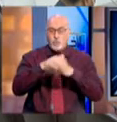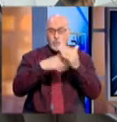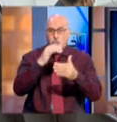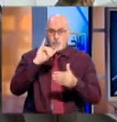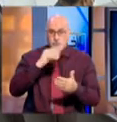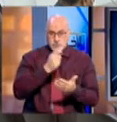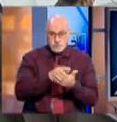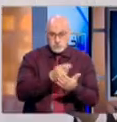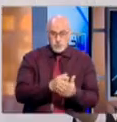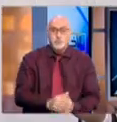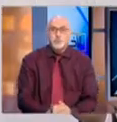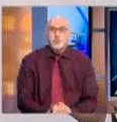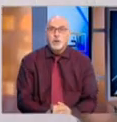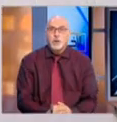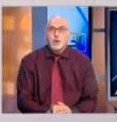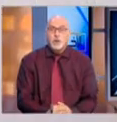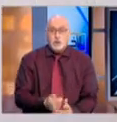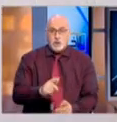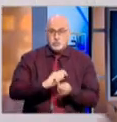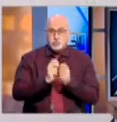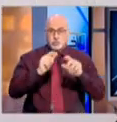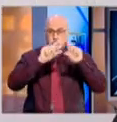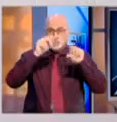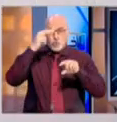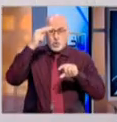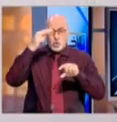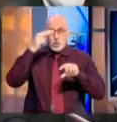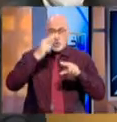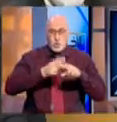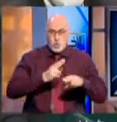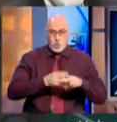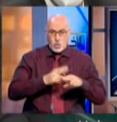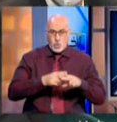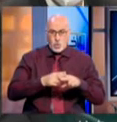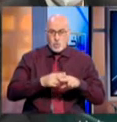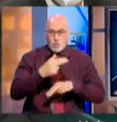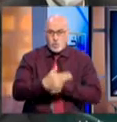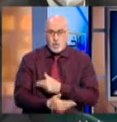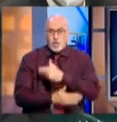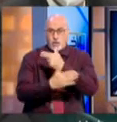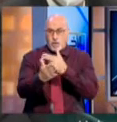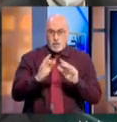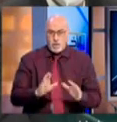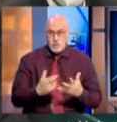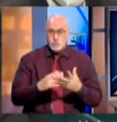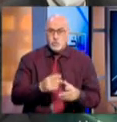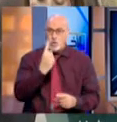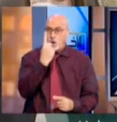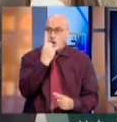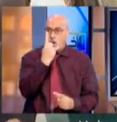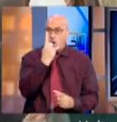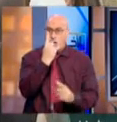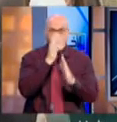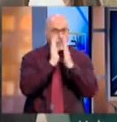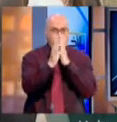لترقية الاستثمار بمنحها دور المروج والمرافق للاستثمارات، عبر استحداث شباك وحيد